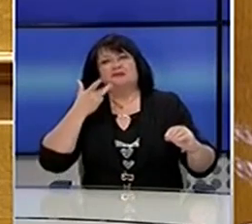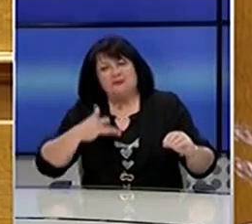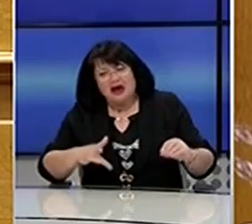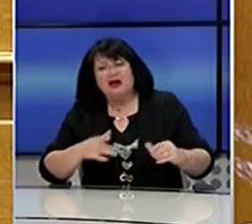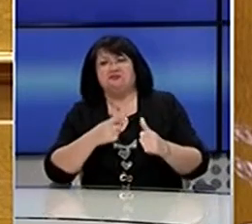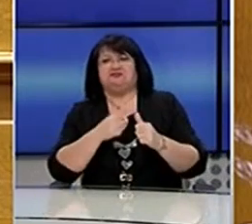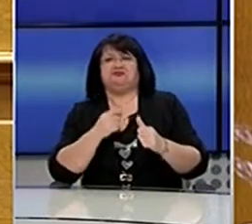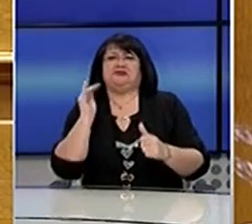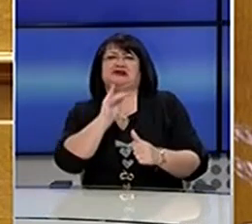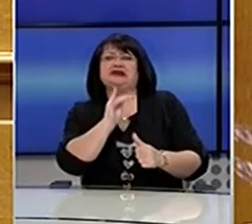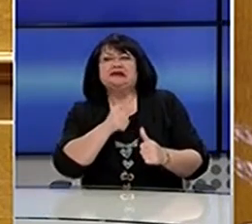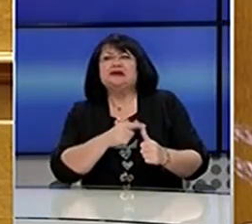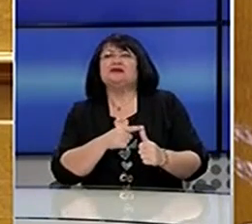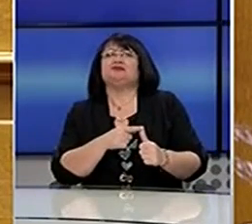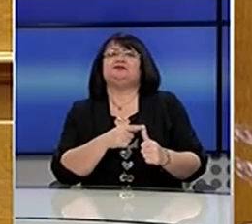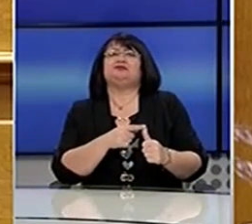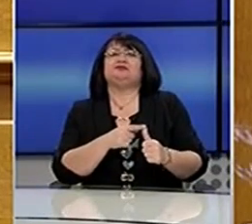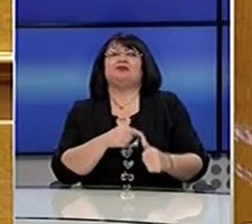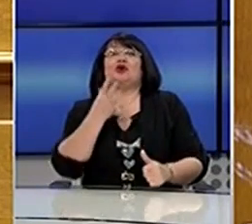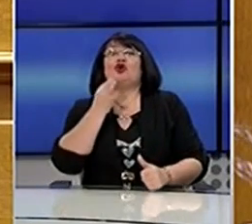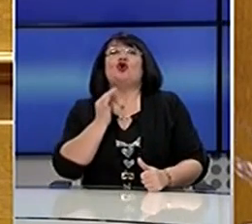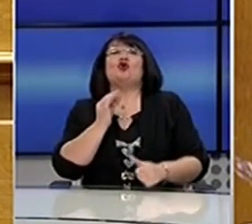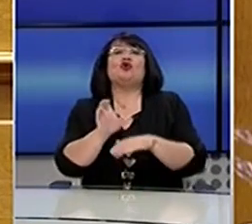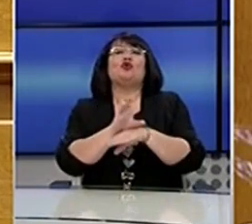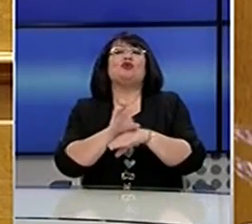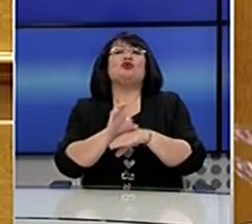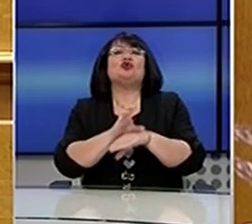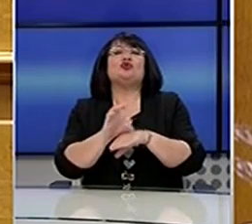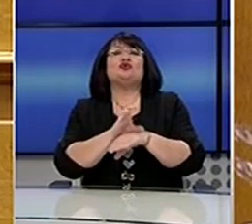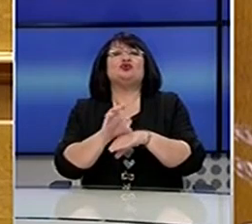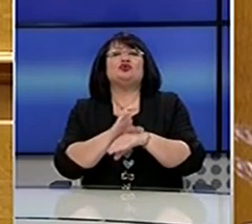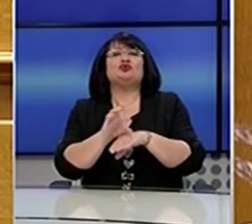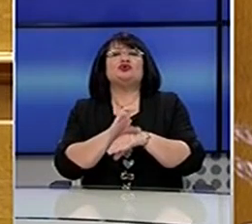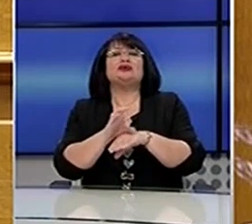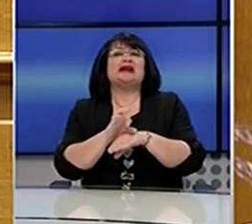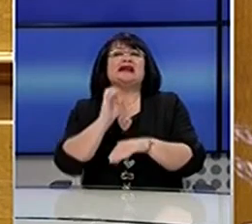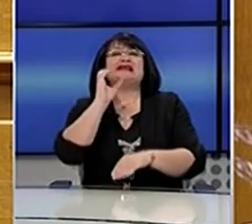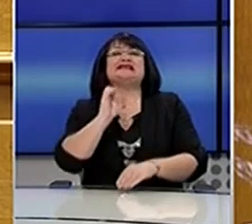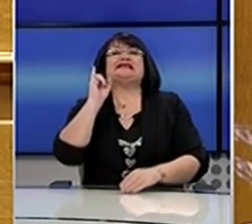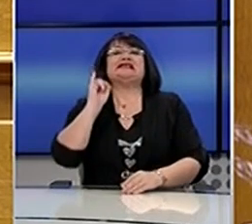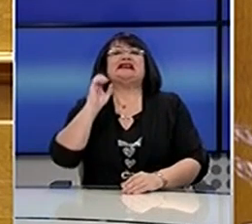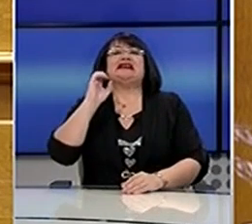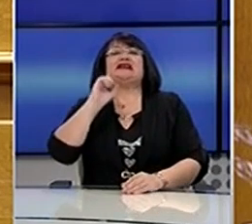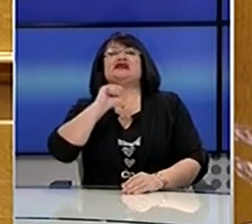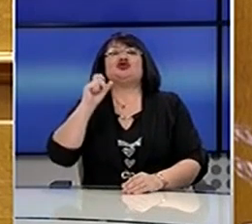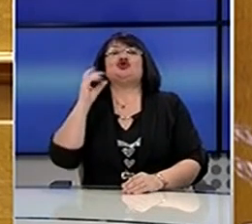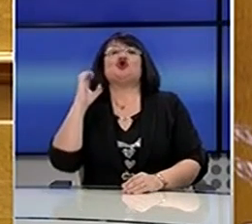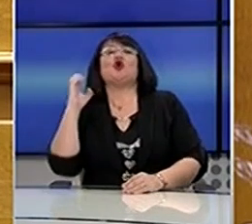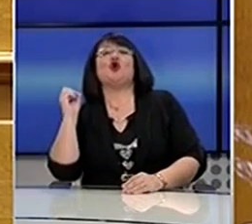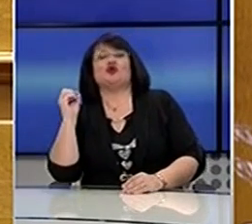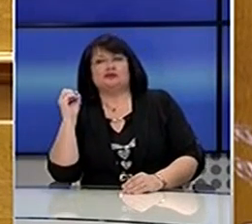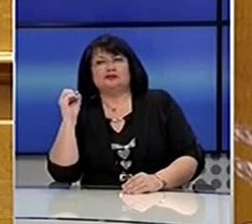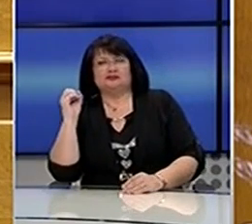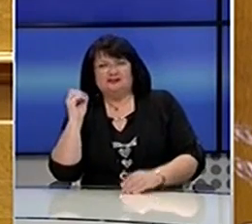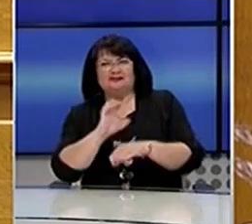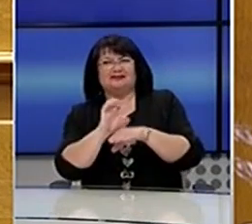παρέτηση επειδή έπεσε ο σερβερ της Cisco. Προς τιμήν σας, κύριε Λοβέρδο, προς